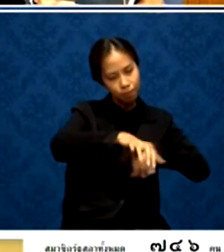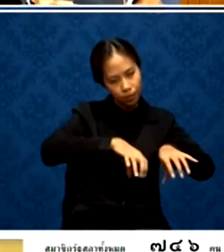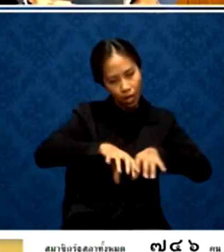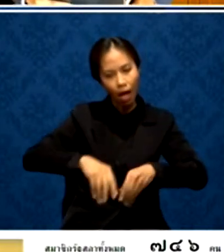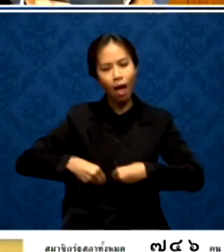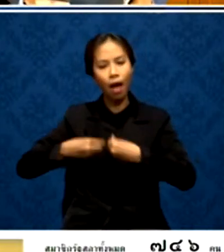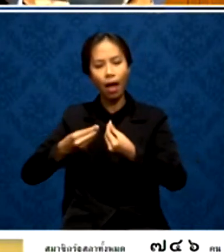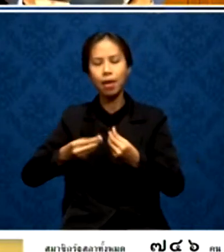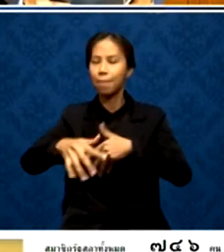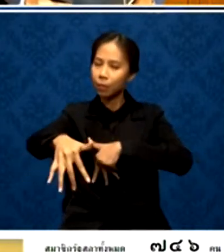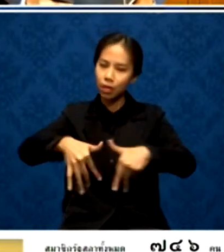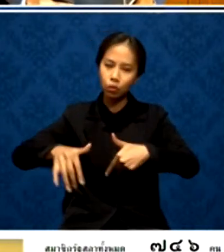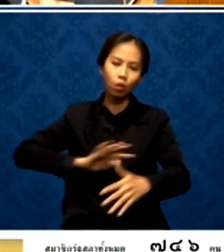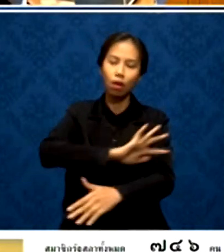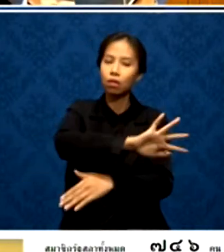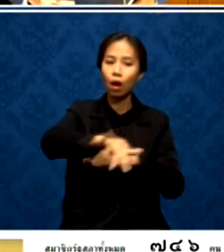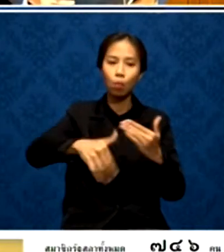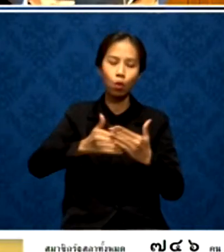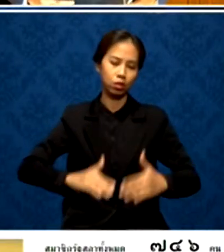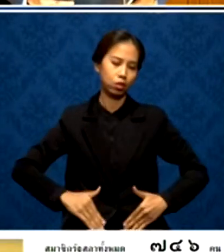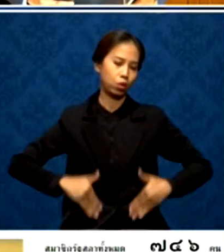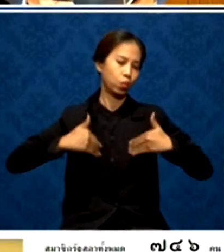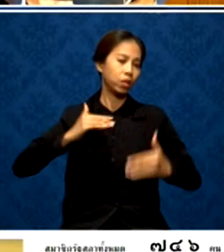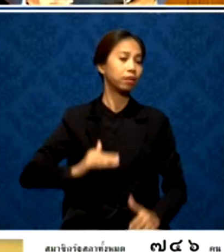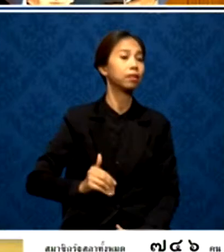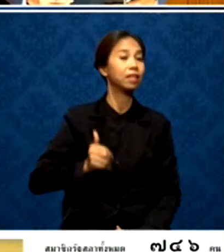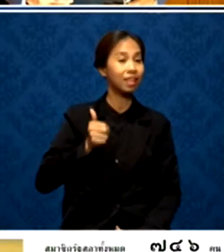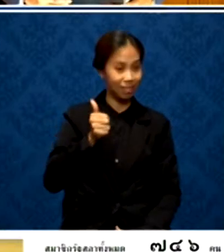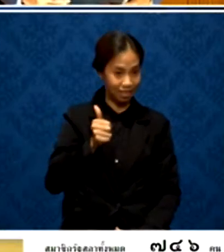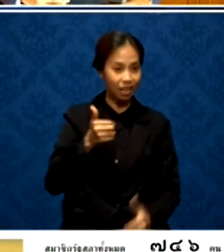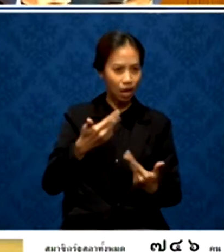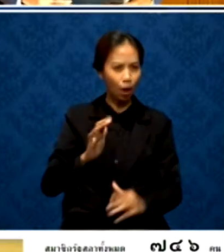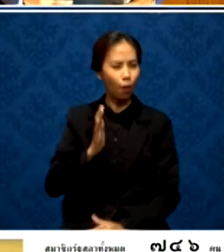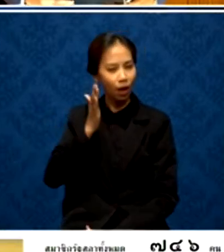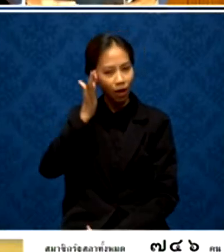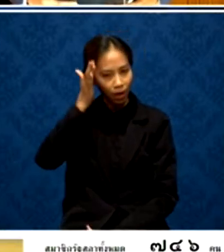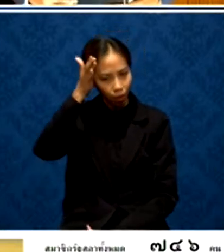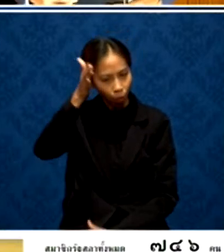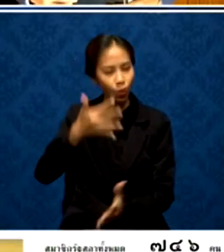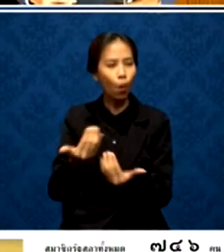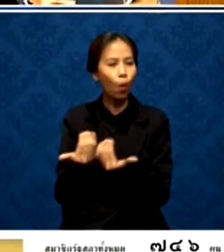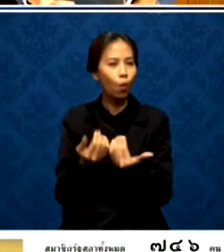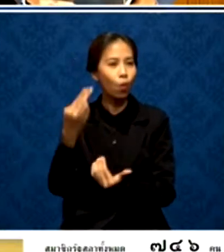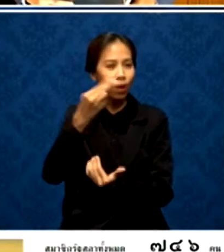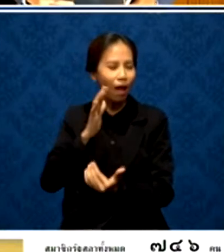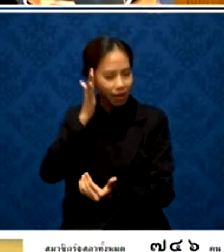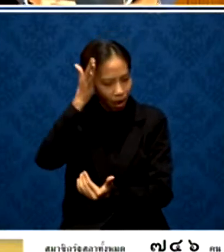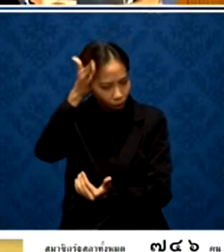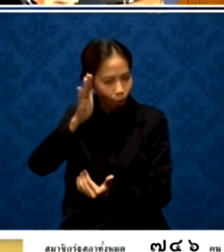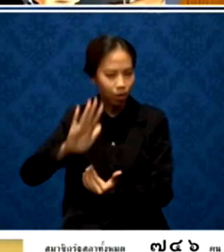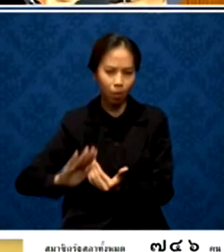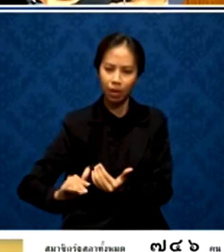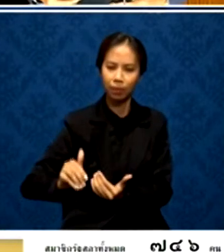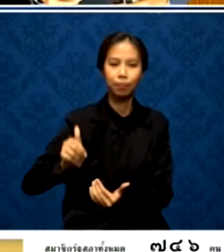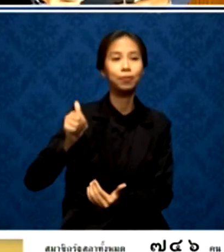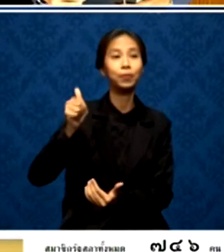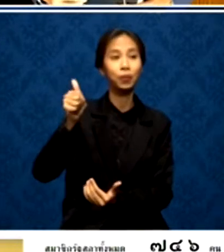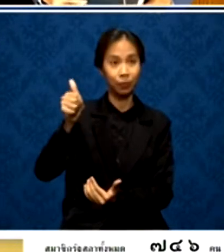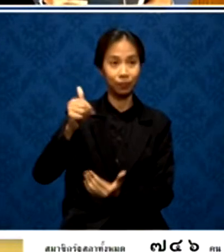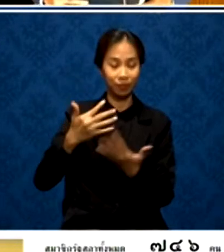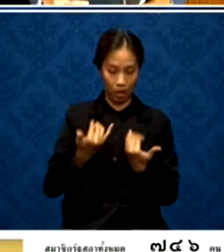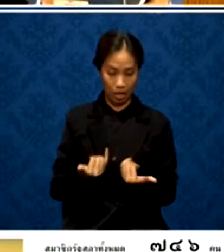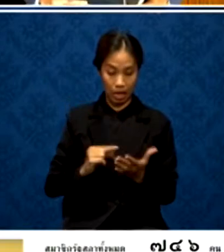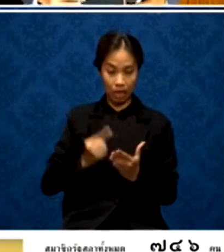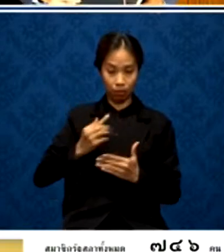ชาชนทุกคนและส่งต่ออนาคตที่ดีกว่าให้กับลูกหลานของพวกเรานับจากนี้